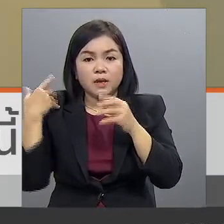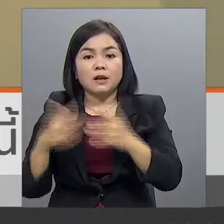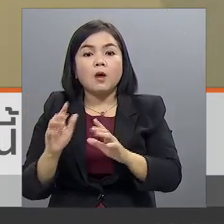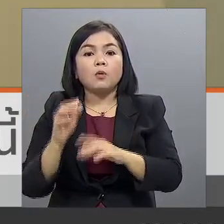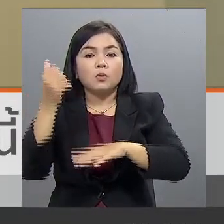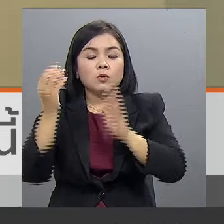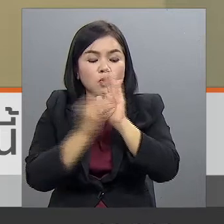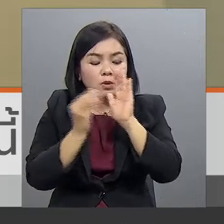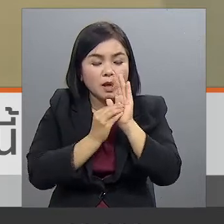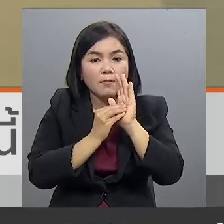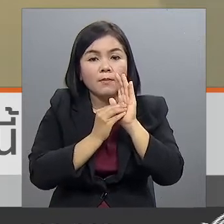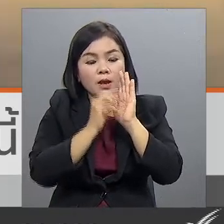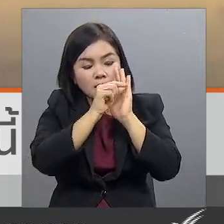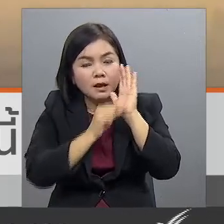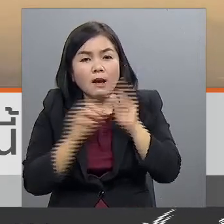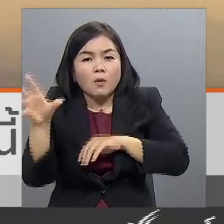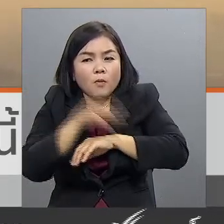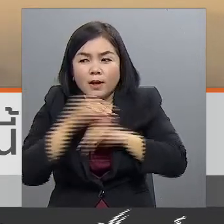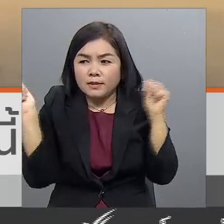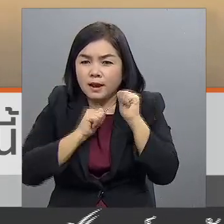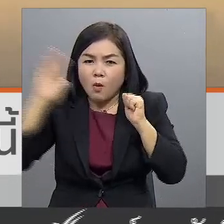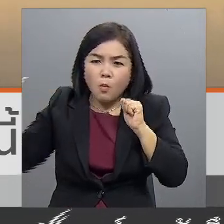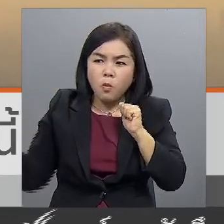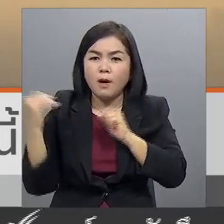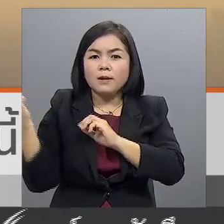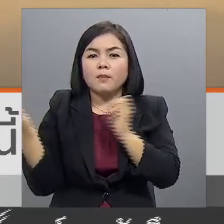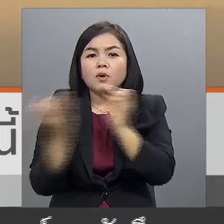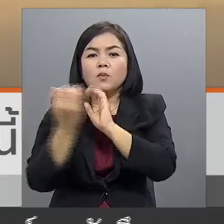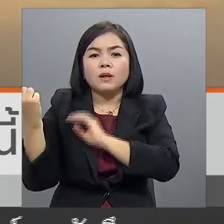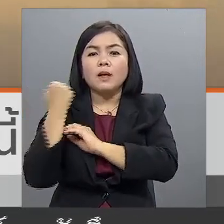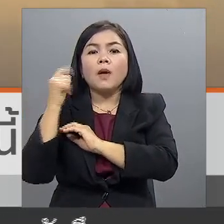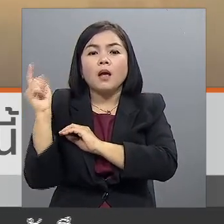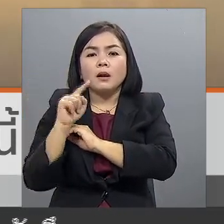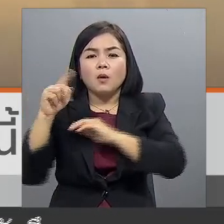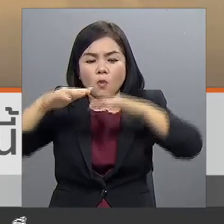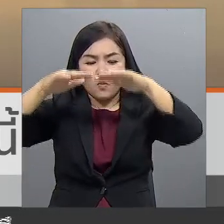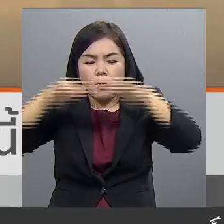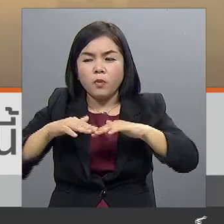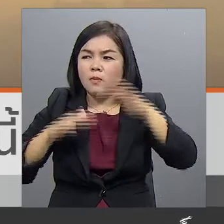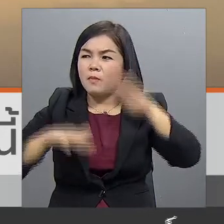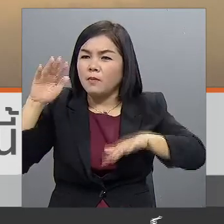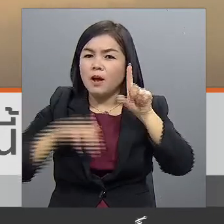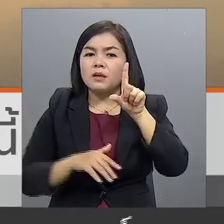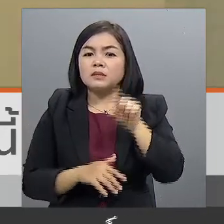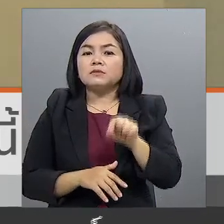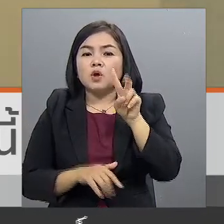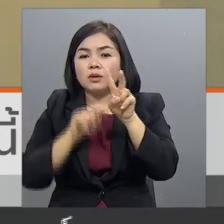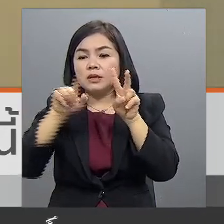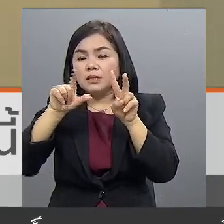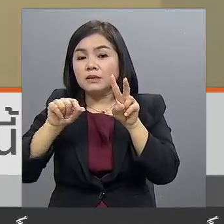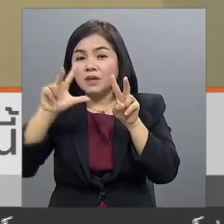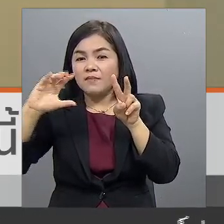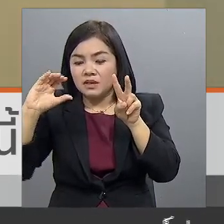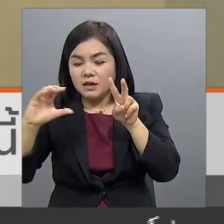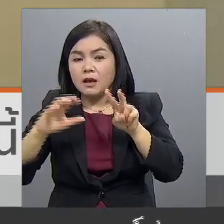มนทนอากาศเย็นกัมลมแงอุณภพุมยต่ำสุดก็อยู่ที่ 22-23 องศาเซลเซียตอุณภาพุยสงสุดก็อย